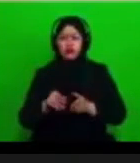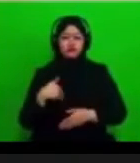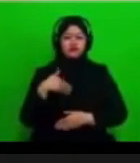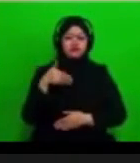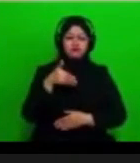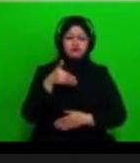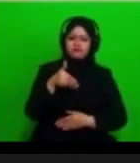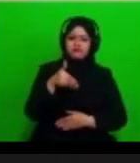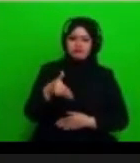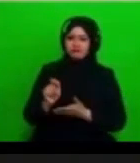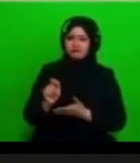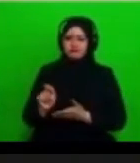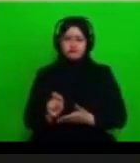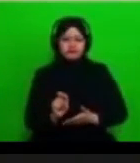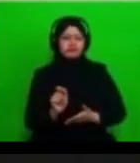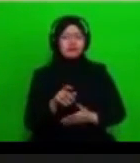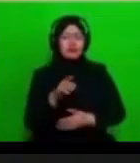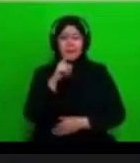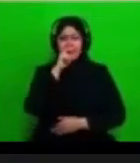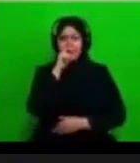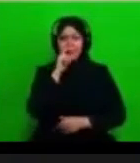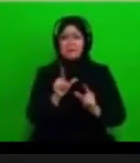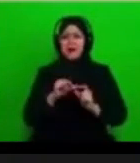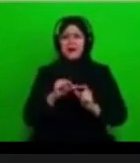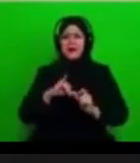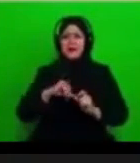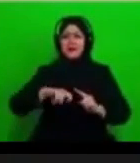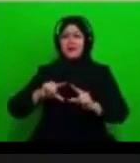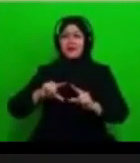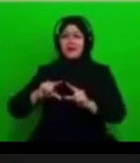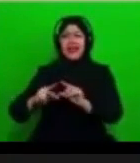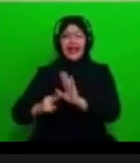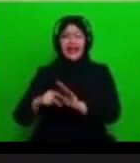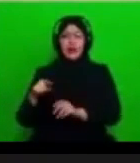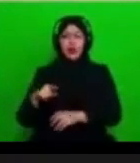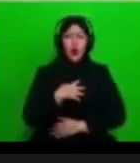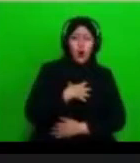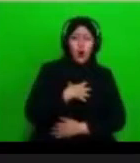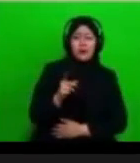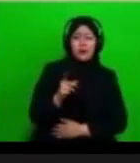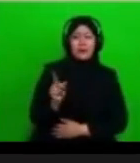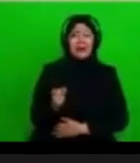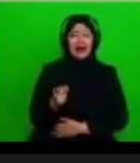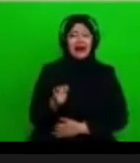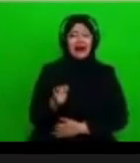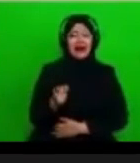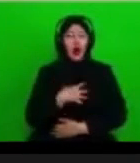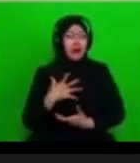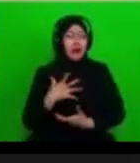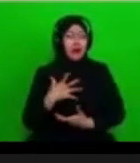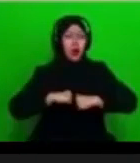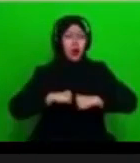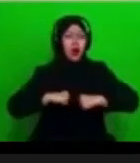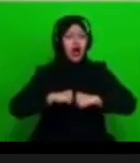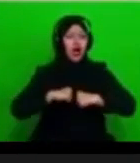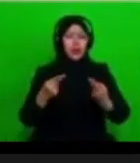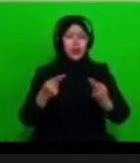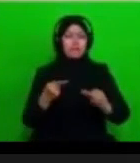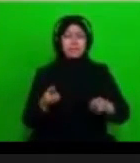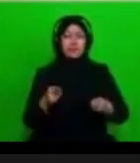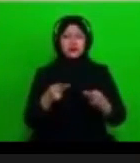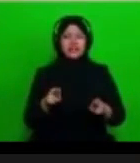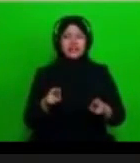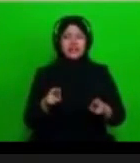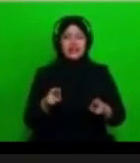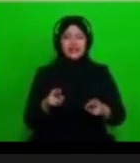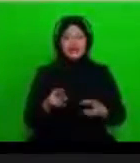di dijalani oleh Pak Wikan. Dan memang kunjungi aja. Wah, ada hobinya nih. Hobinya di olahraga, musik dan